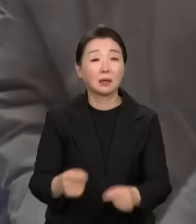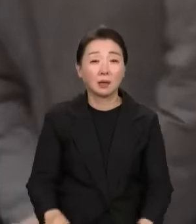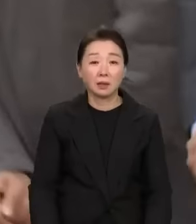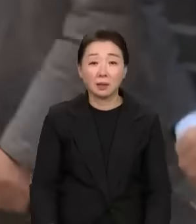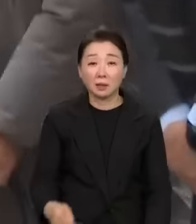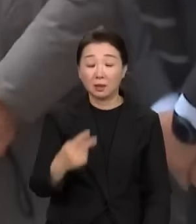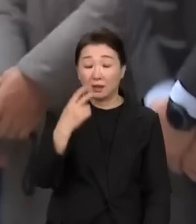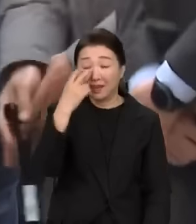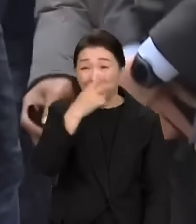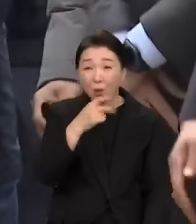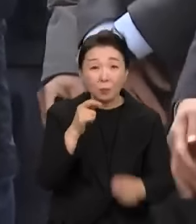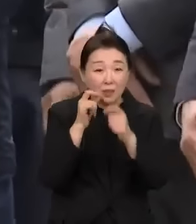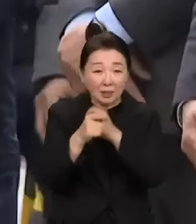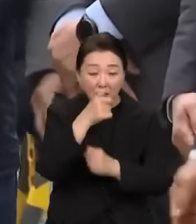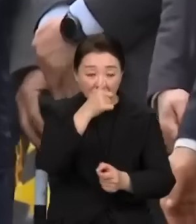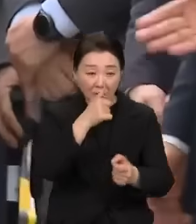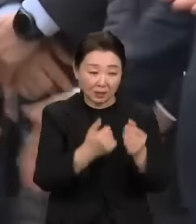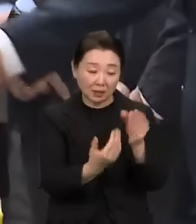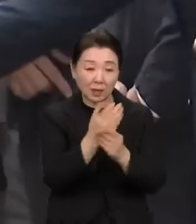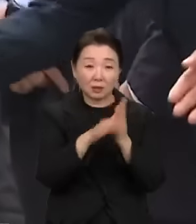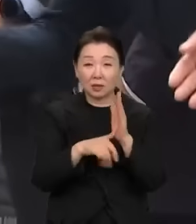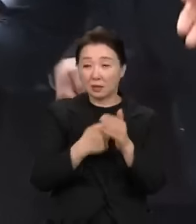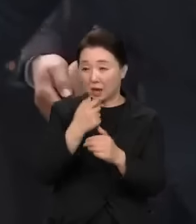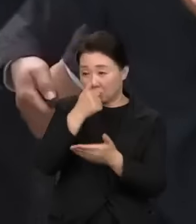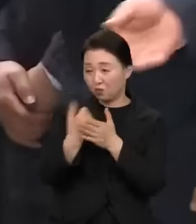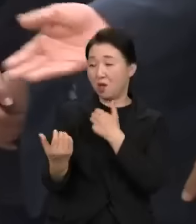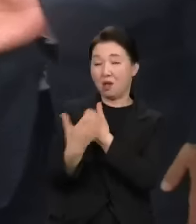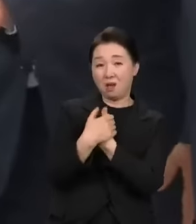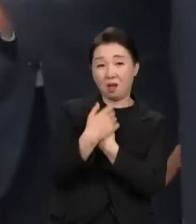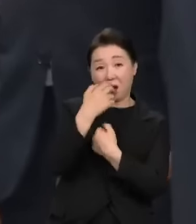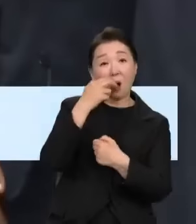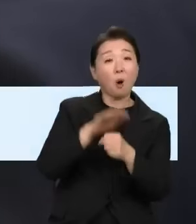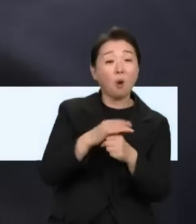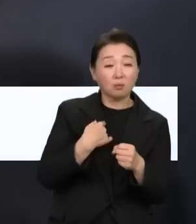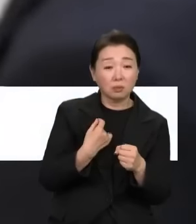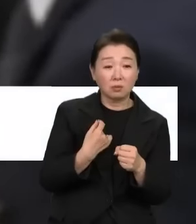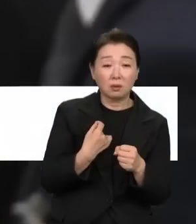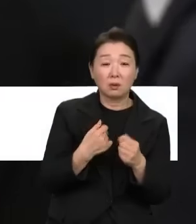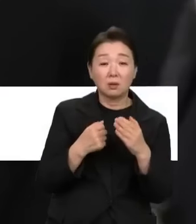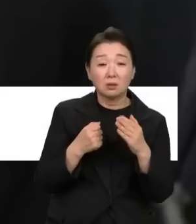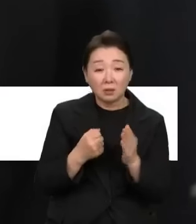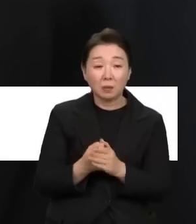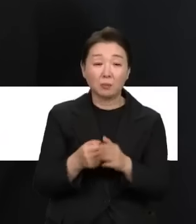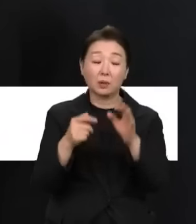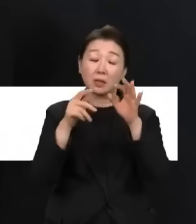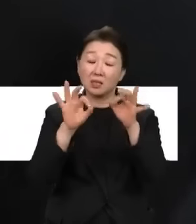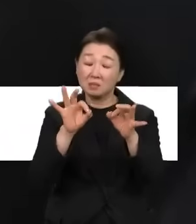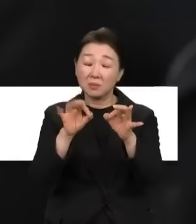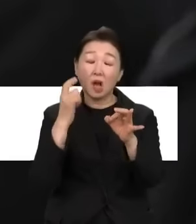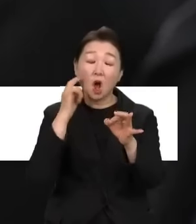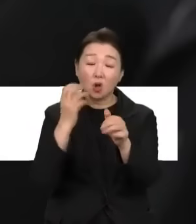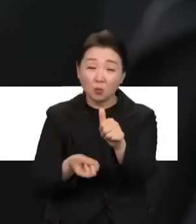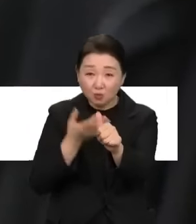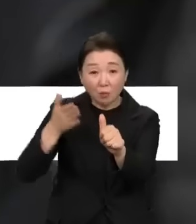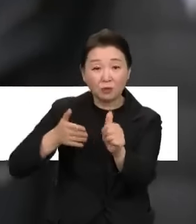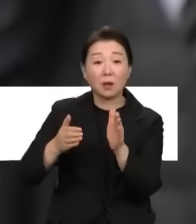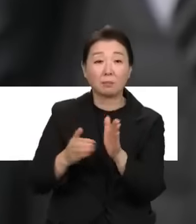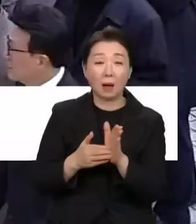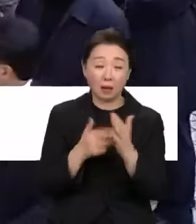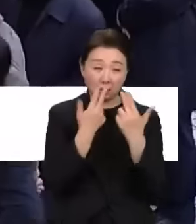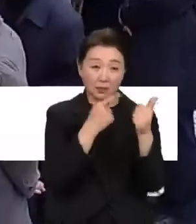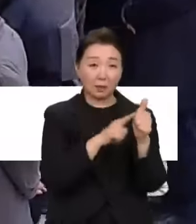사칭 사건 때 자신이 누명을 썼다는 취지에 맞게 김진성 씨에게 허위 증언을 부탁했다는 겁니다. 반면 이